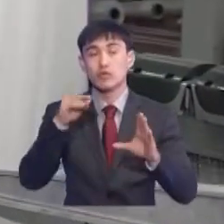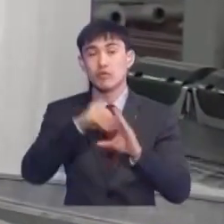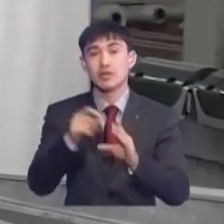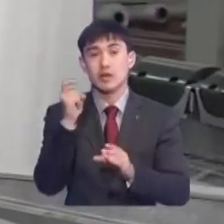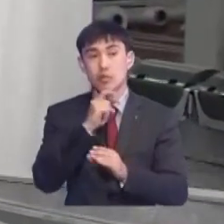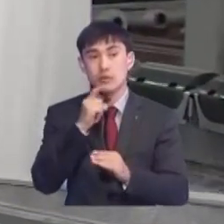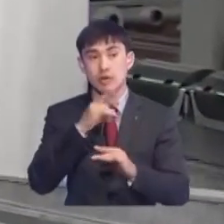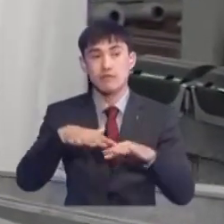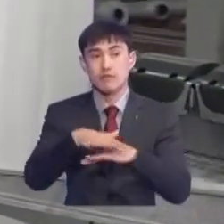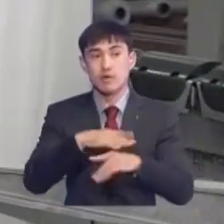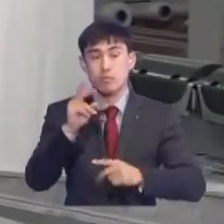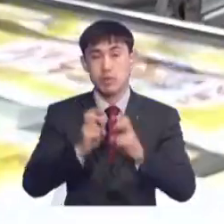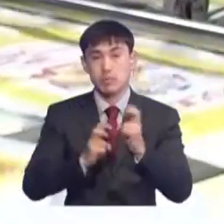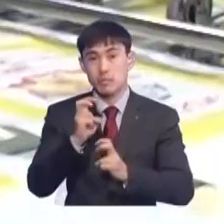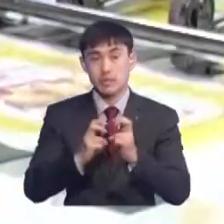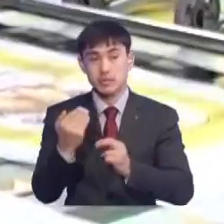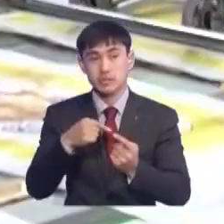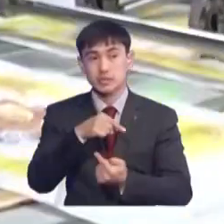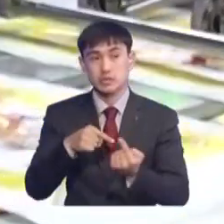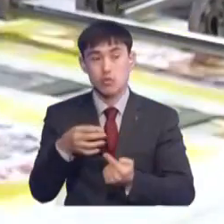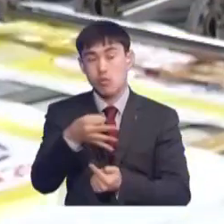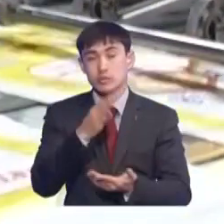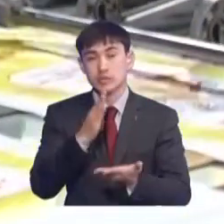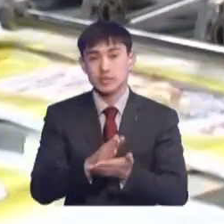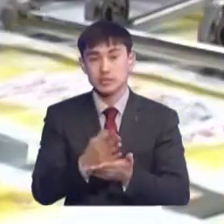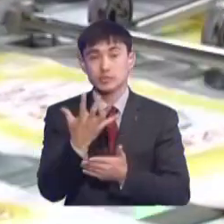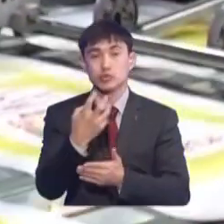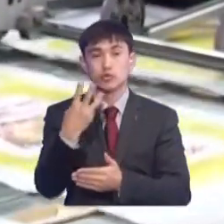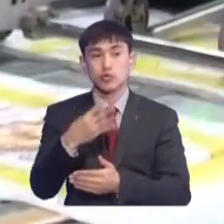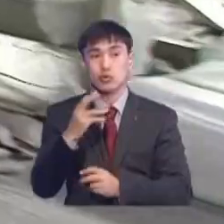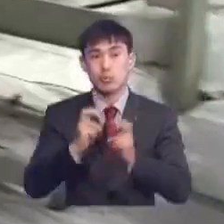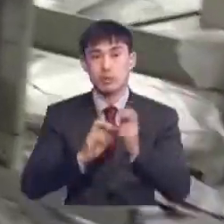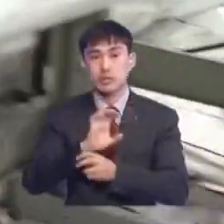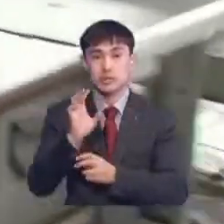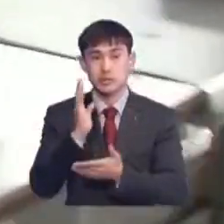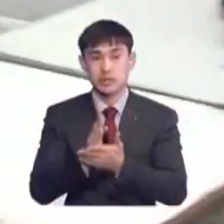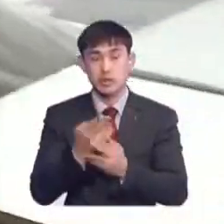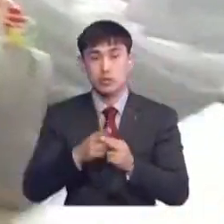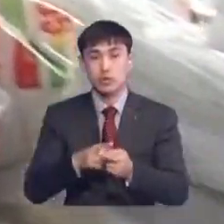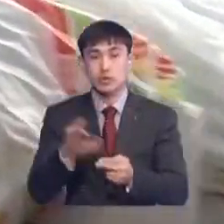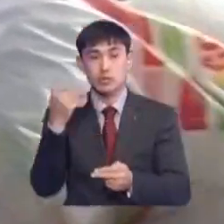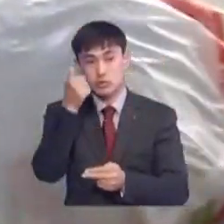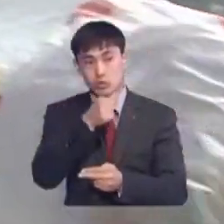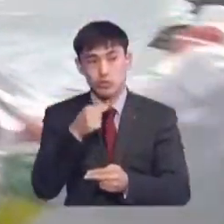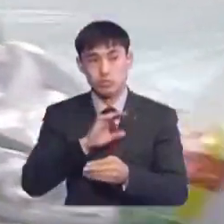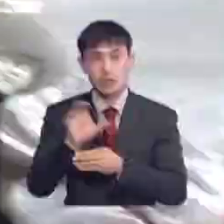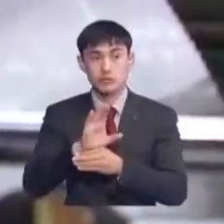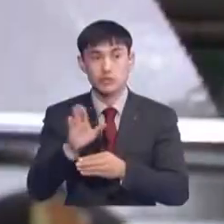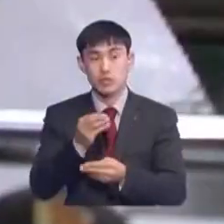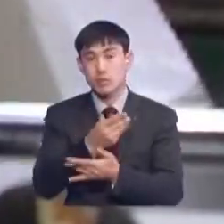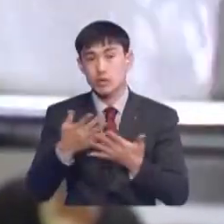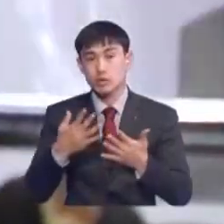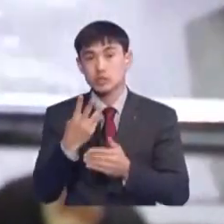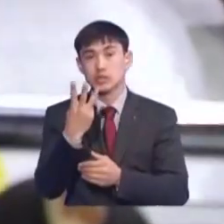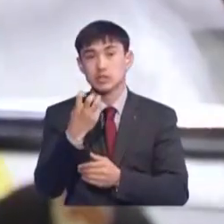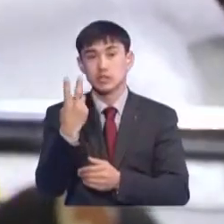экономику края вносит сфера предпринимательства на сегодня в области действует 540 промышленных предприятий которыми за прошлый год произведено продукции более